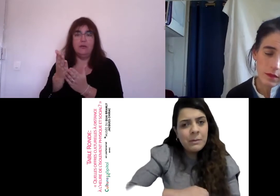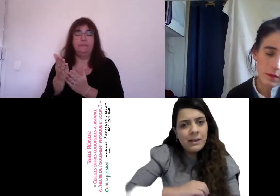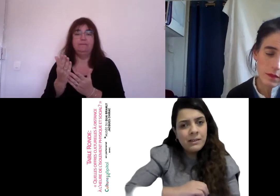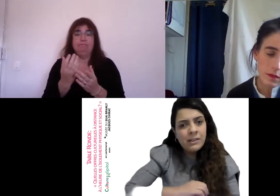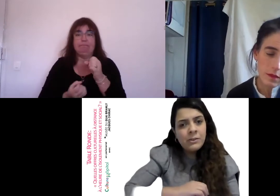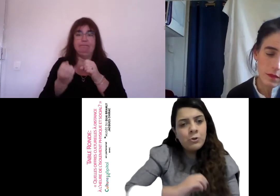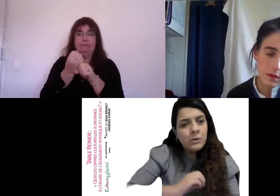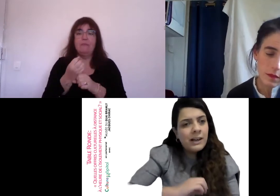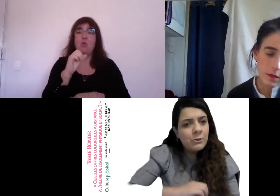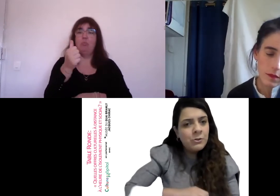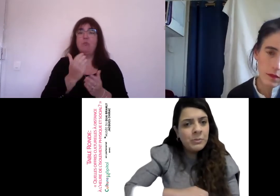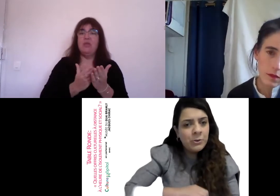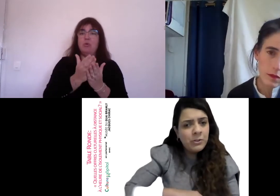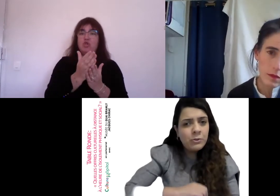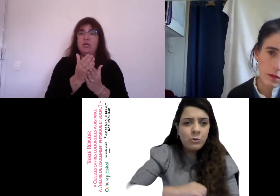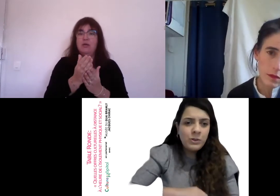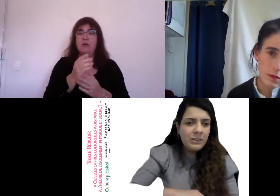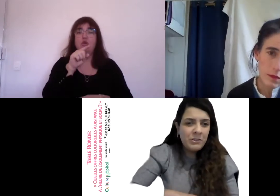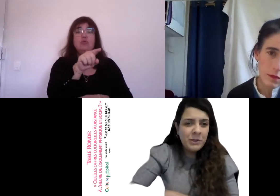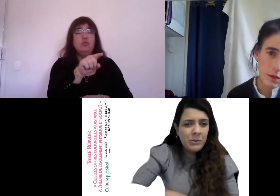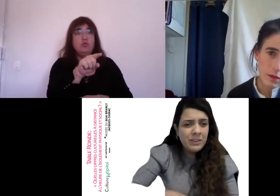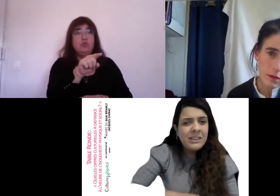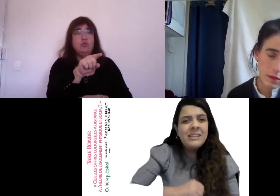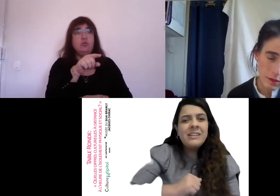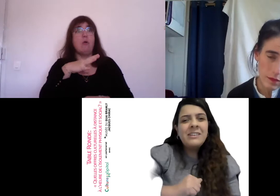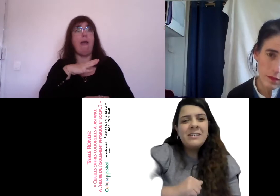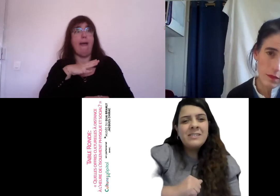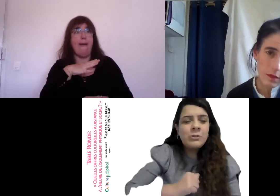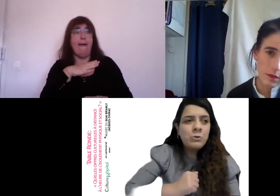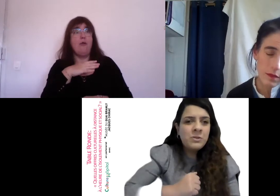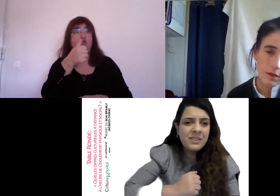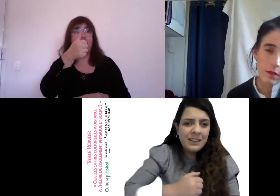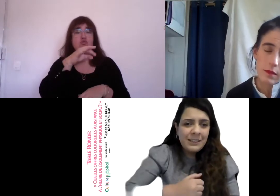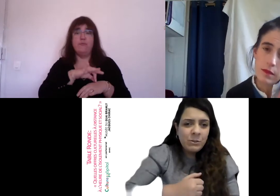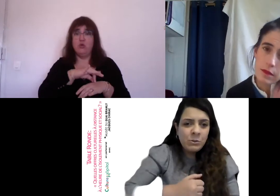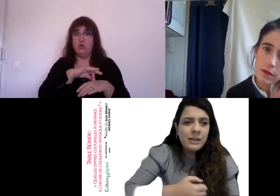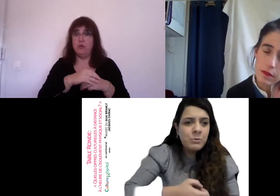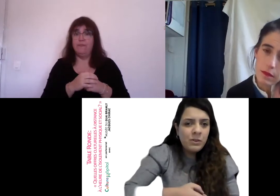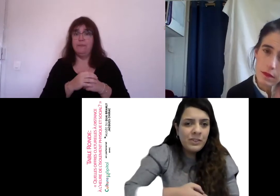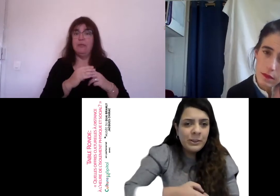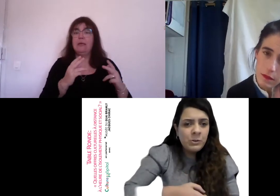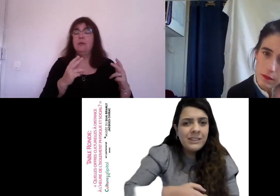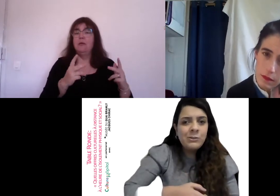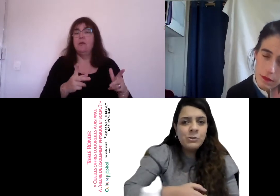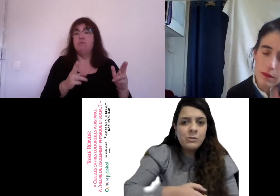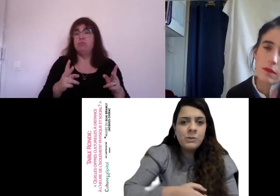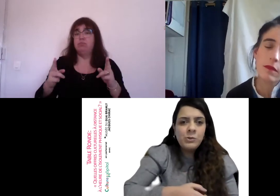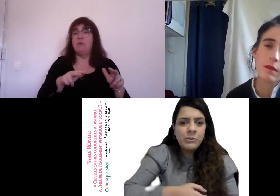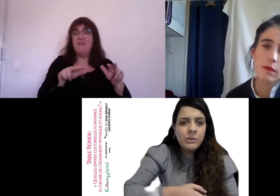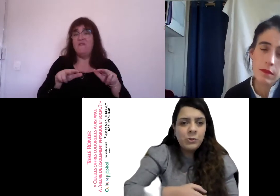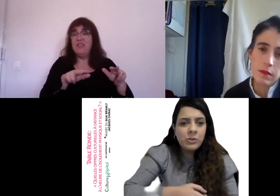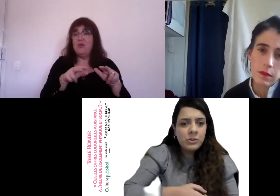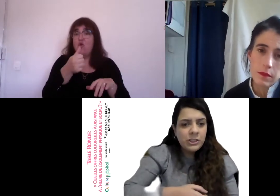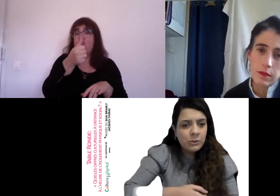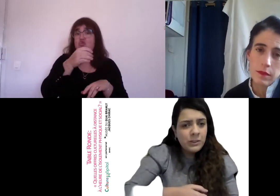projet s'appelle « Tu as une minute, tu as une minute ». C'est une série de capsules vidéo qui durent 1 minute à